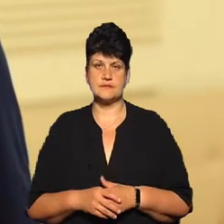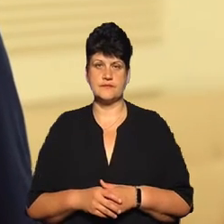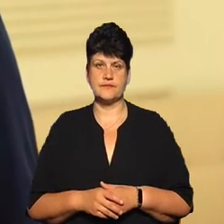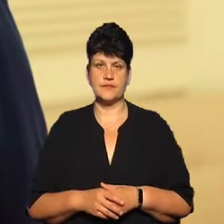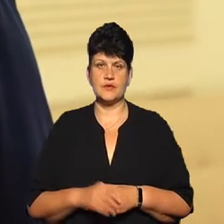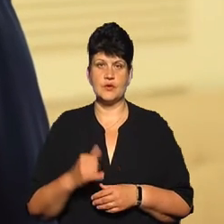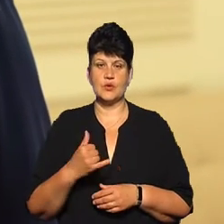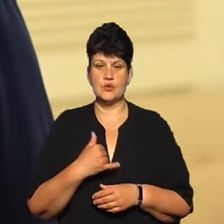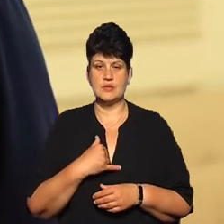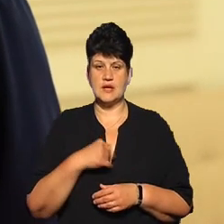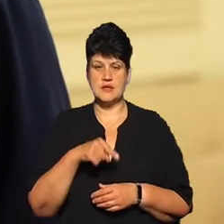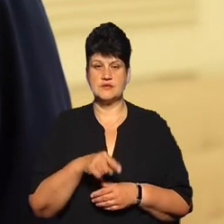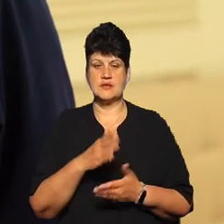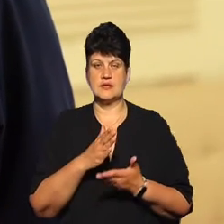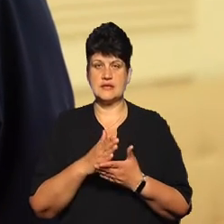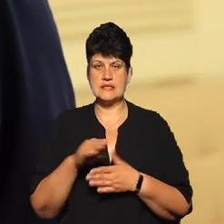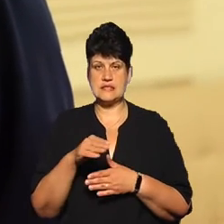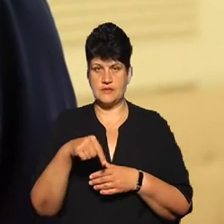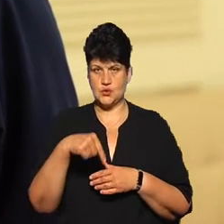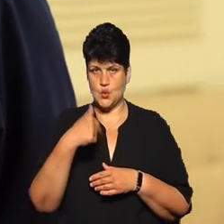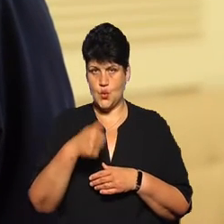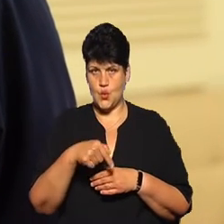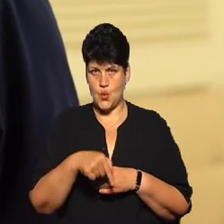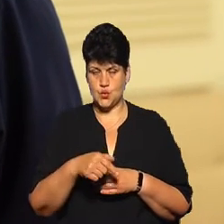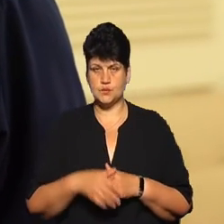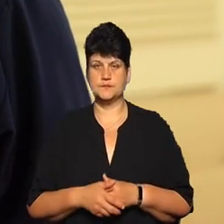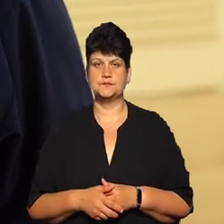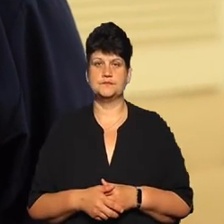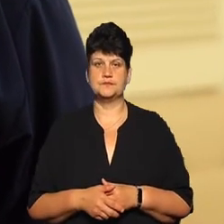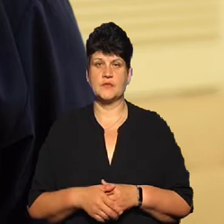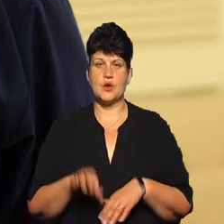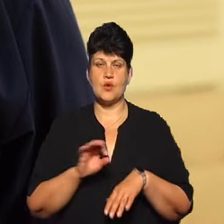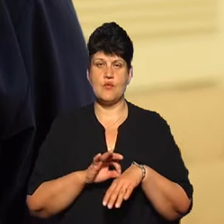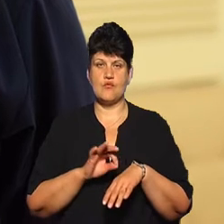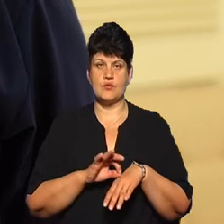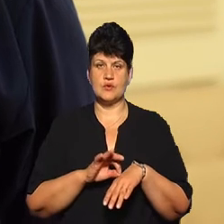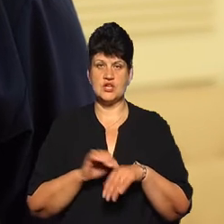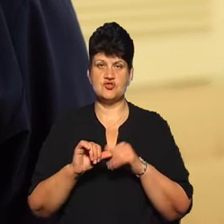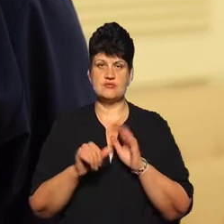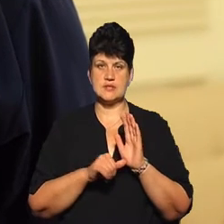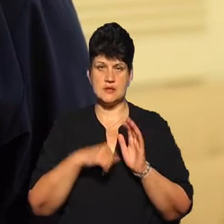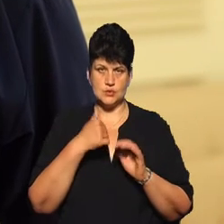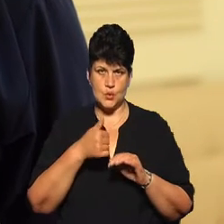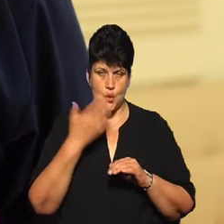очікуванні знаходиться з травня цього року. Хворіє людина з 16-го року, коли